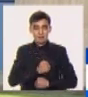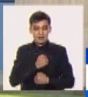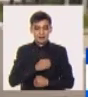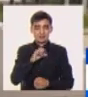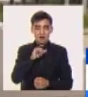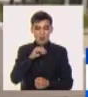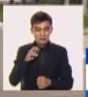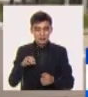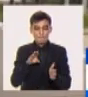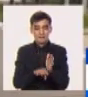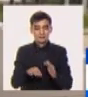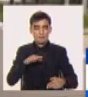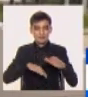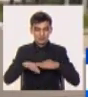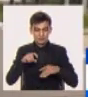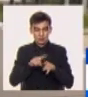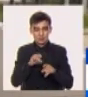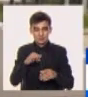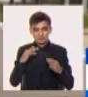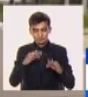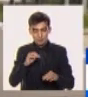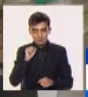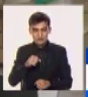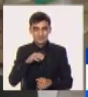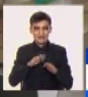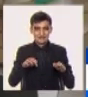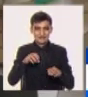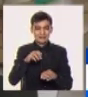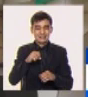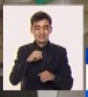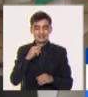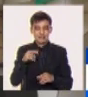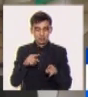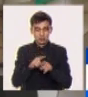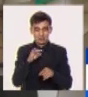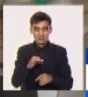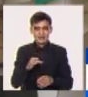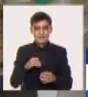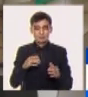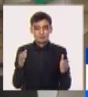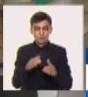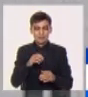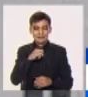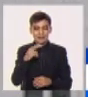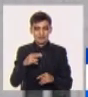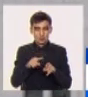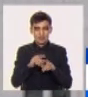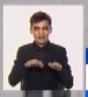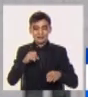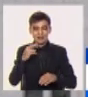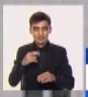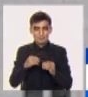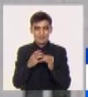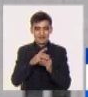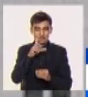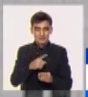бассейнов, аттракционы в парках, образовательные центры для малышей и дежурные группы до 15 человек в детских садах. А вот под